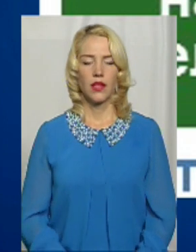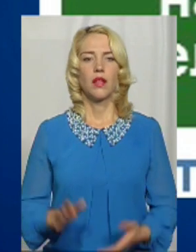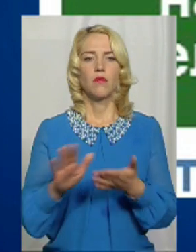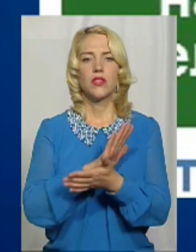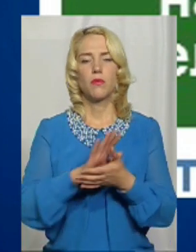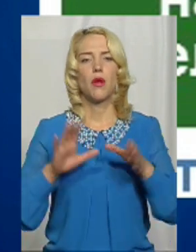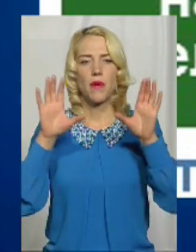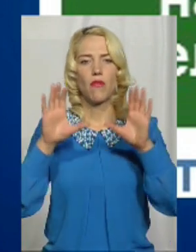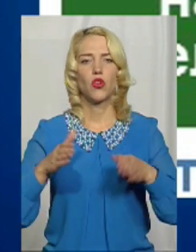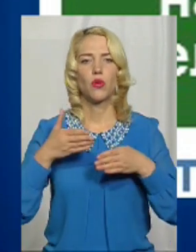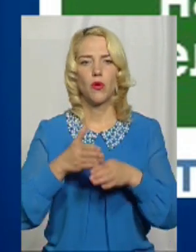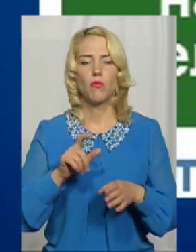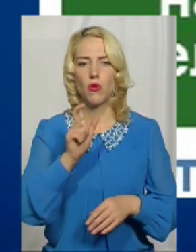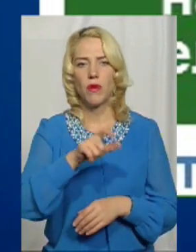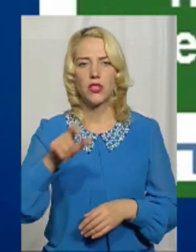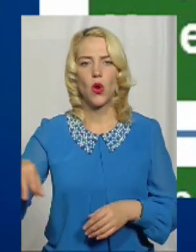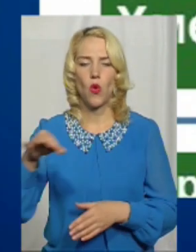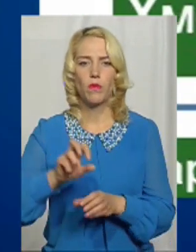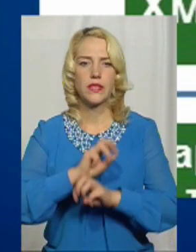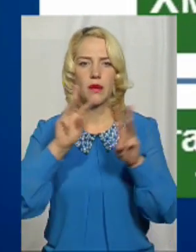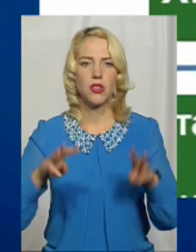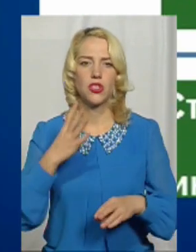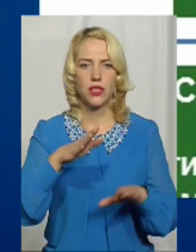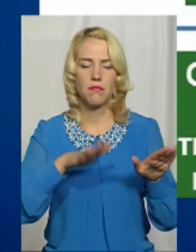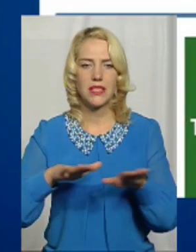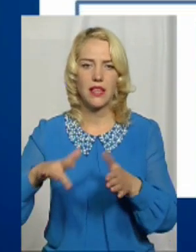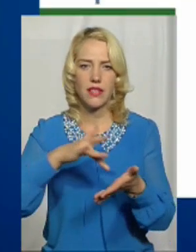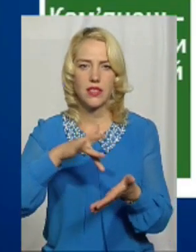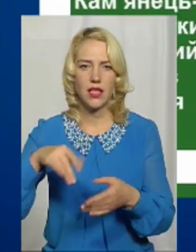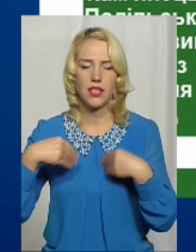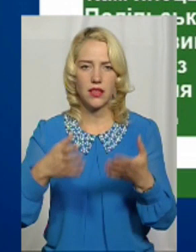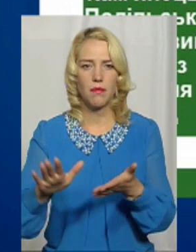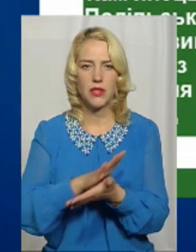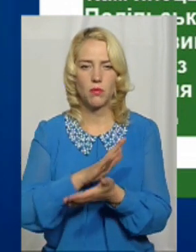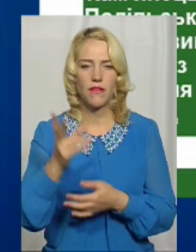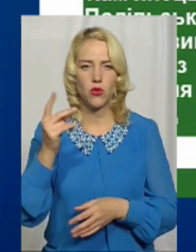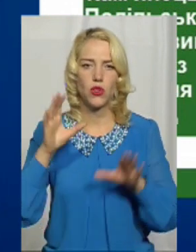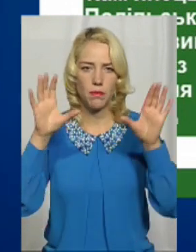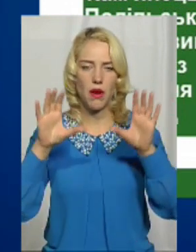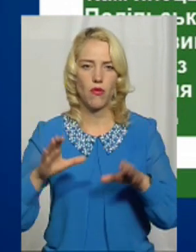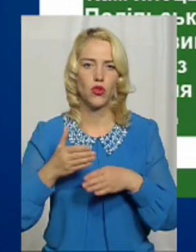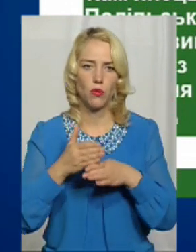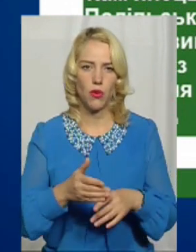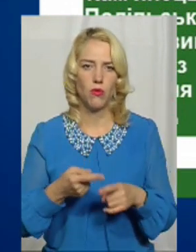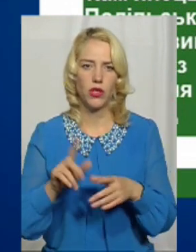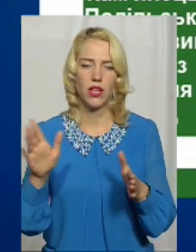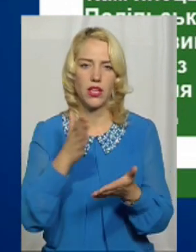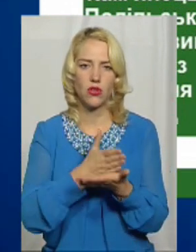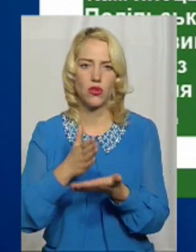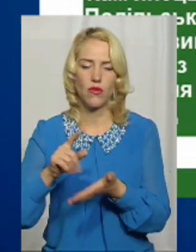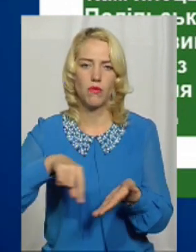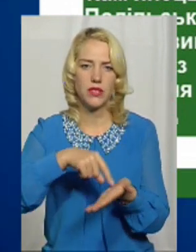Безоплатною правовою допомогою мешканців області забезпечують 4 місцеві центри з надання безоплатної вторинної правової допомоги, розташовані в